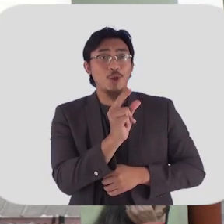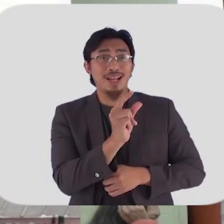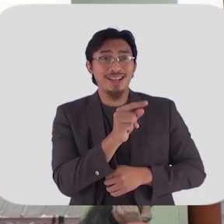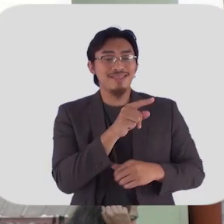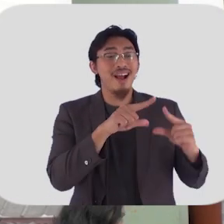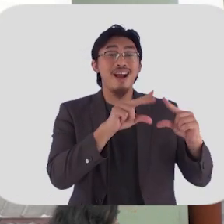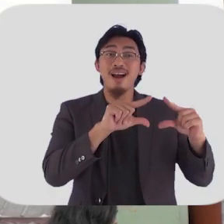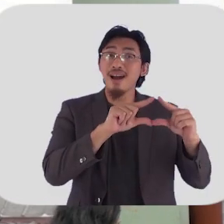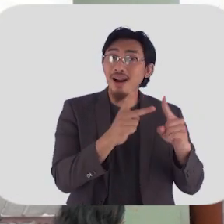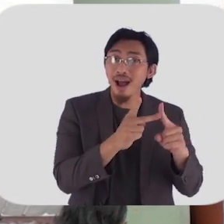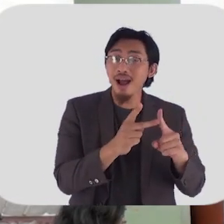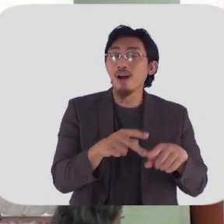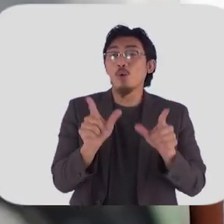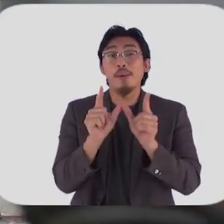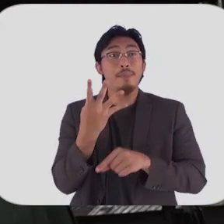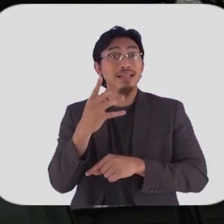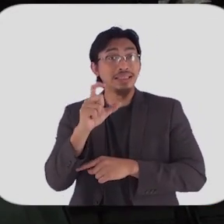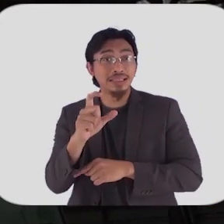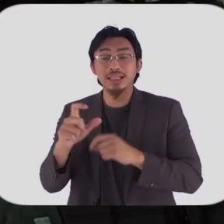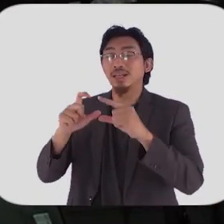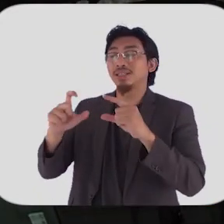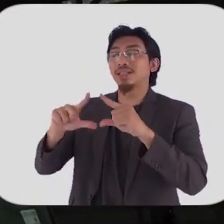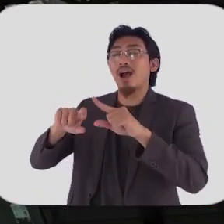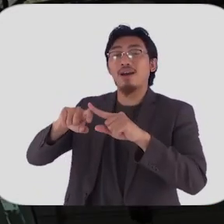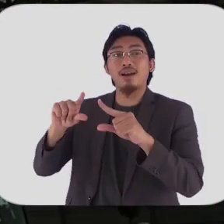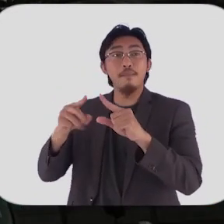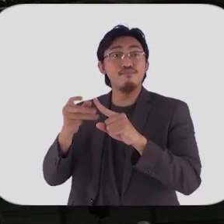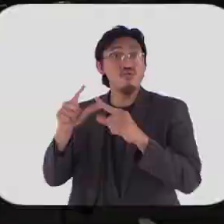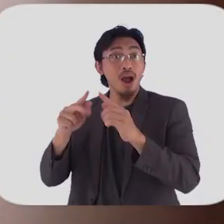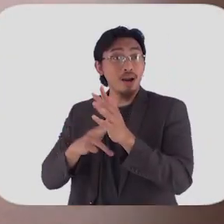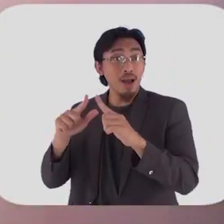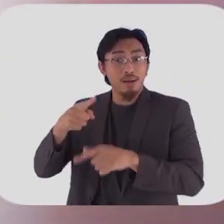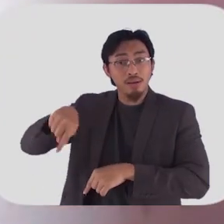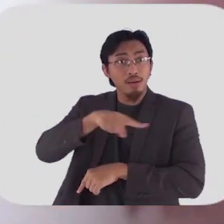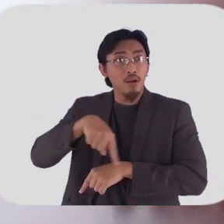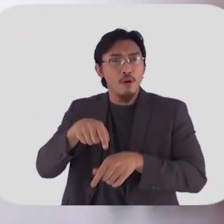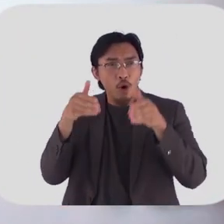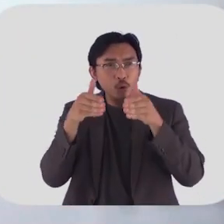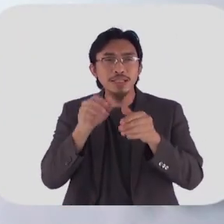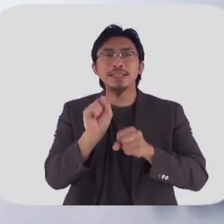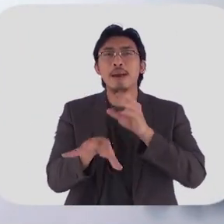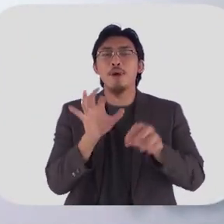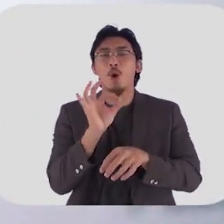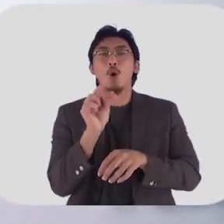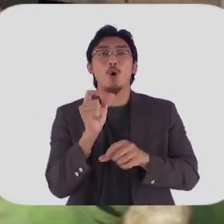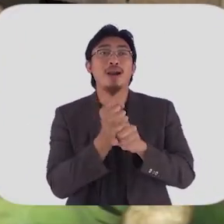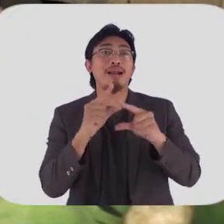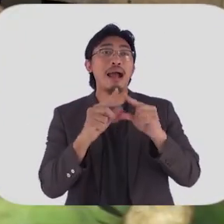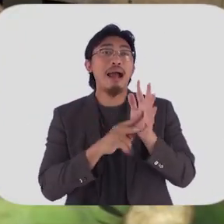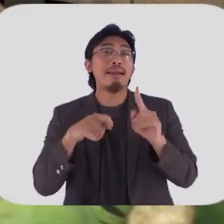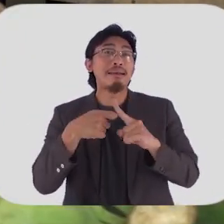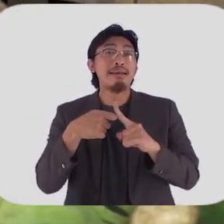Restore bersama dengan Arah Environmental, Waste for Change, dan Cakrabuana Consultant berfokus pada penanganan sampah organik